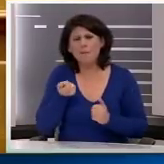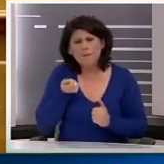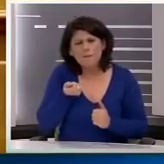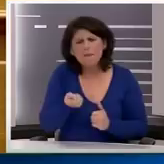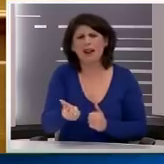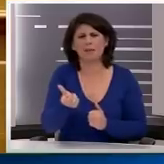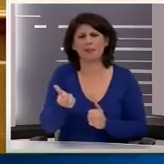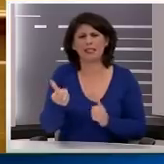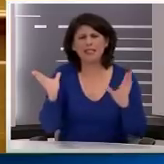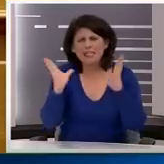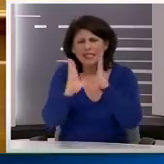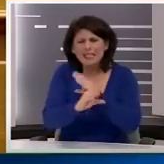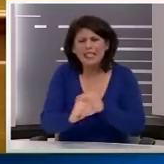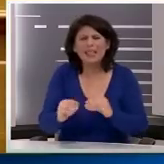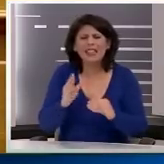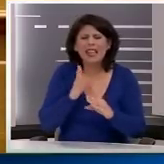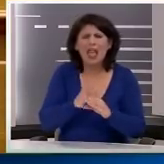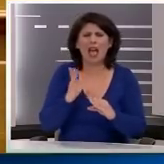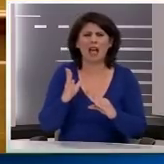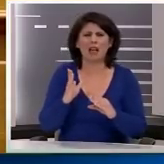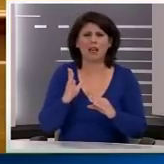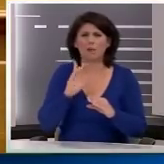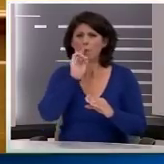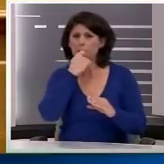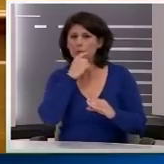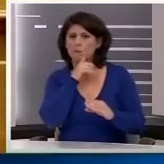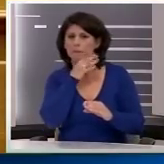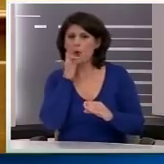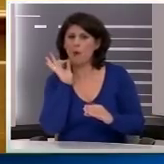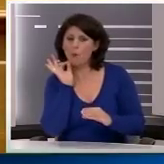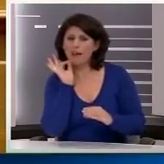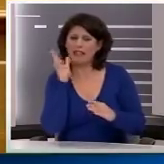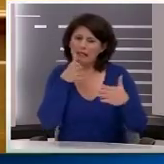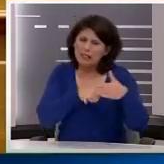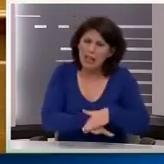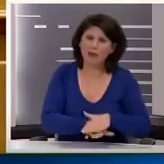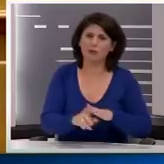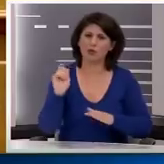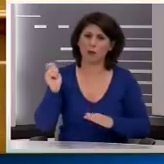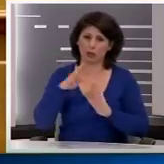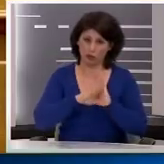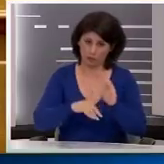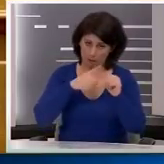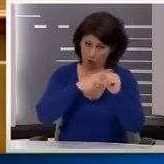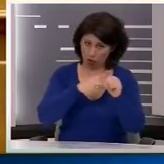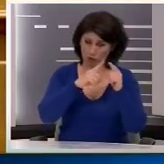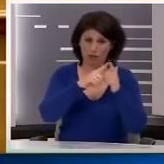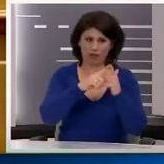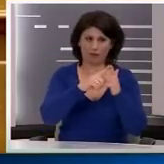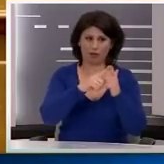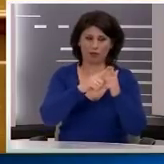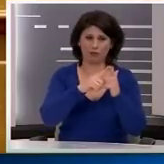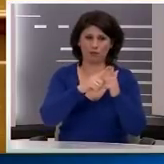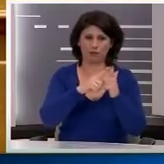παραμικρή σκιά περί συγκάλυψης και ομερτά στο πολιτικό σύστημα. Και δεύτερο και κυρίως, για να